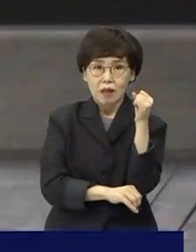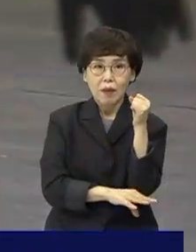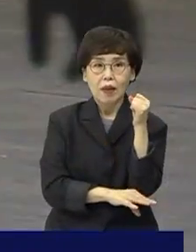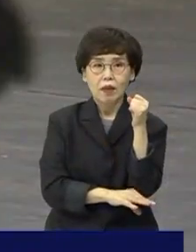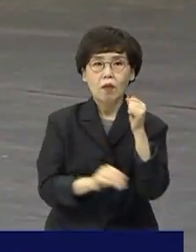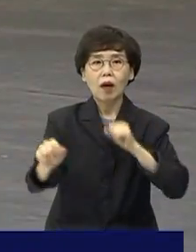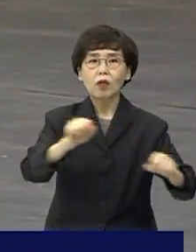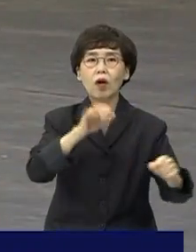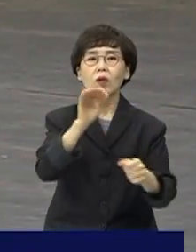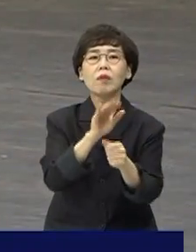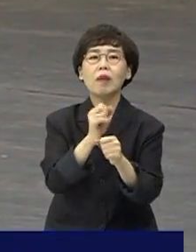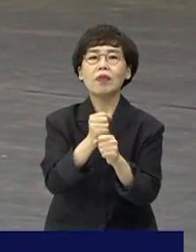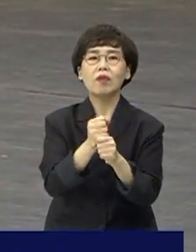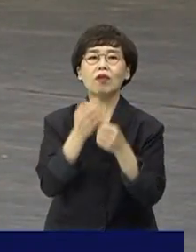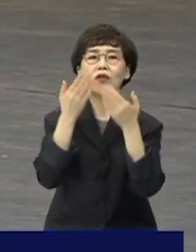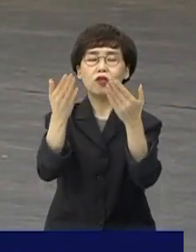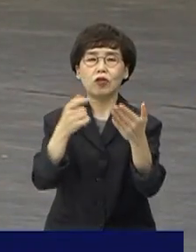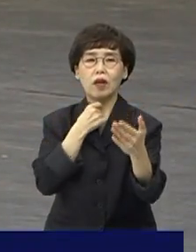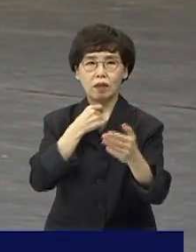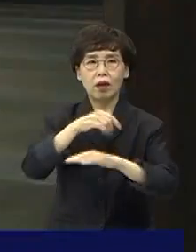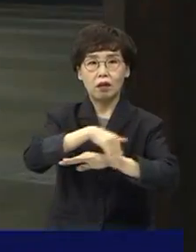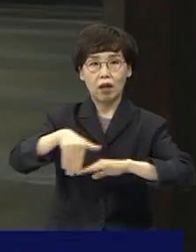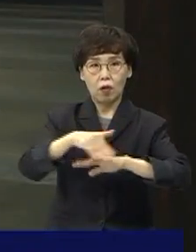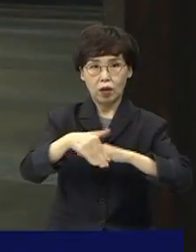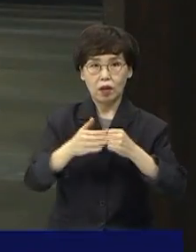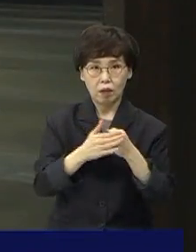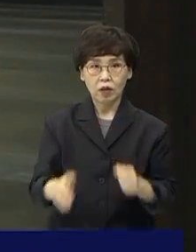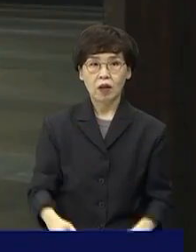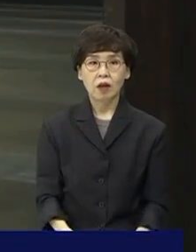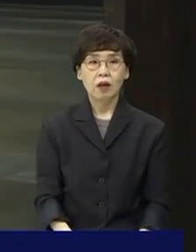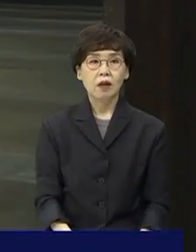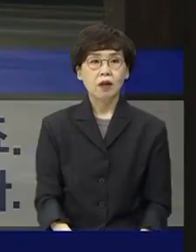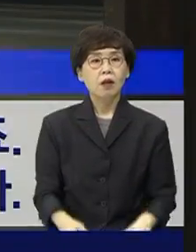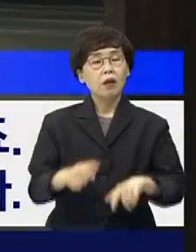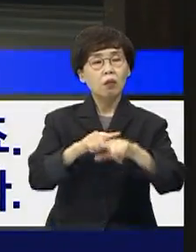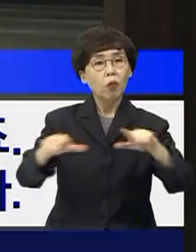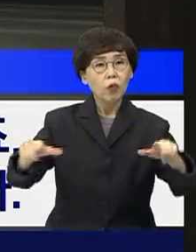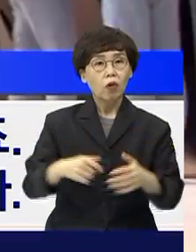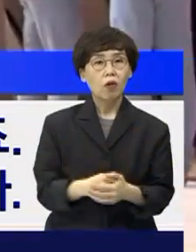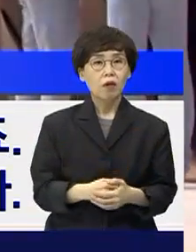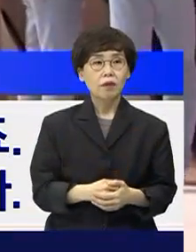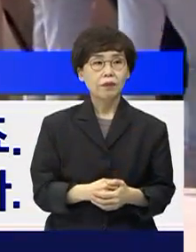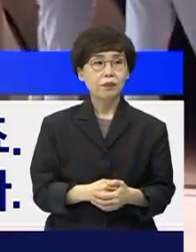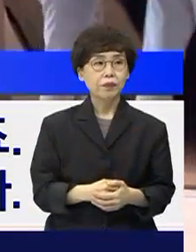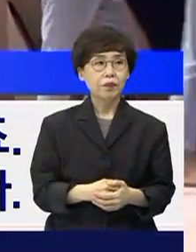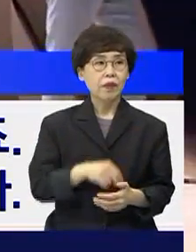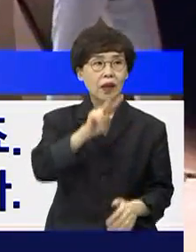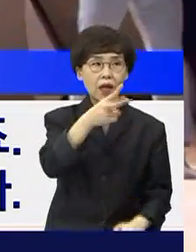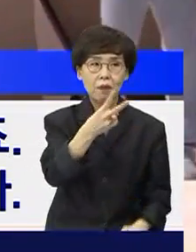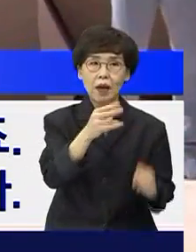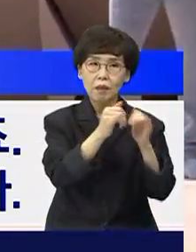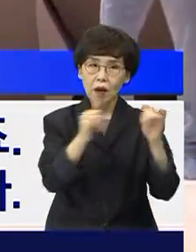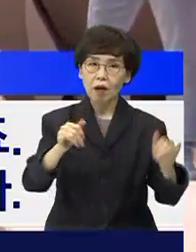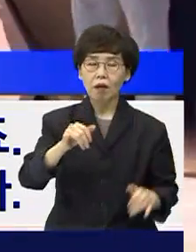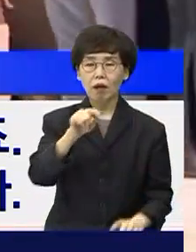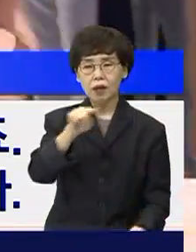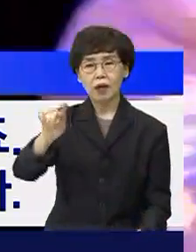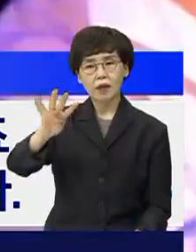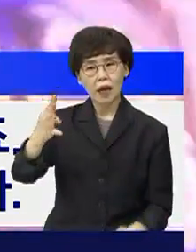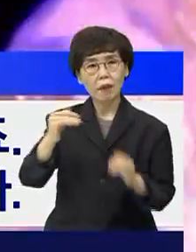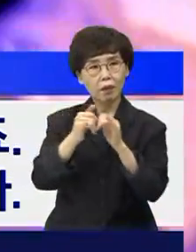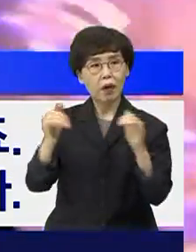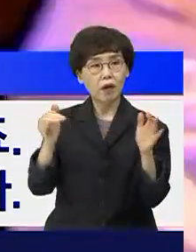마련해주는 생태계를 조성하겠다는 의도입니다. 보통 뭐 작게는 200명에서 한 뭐